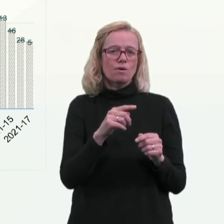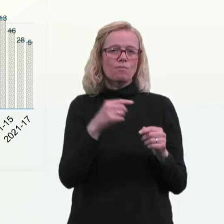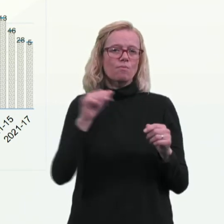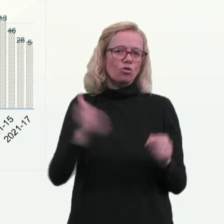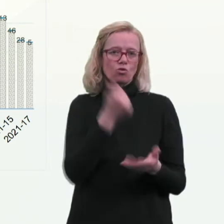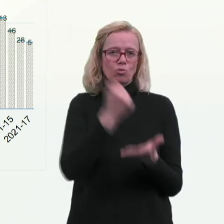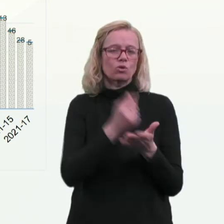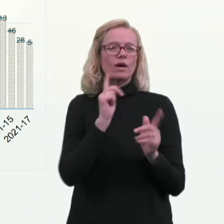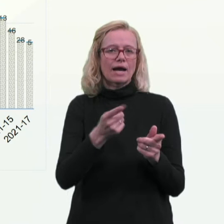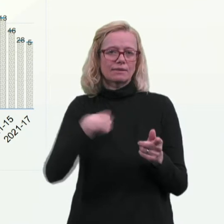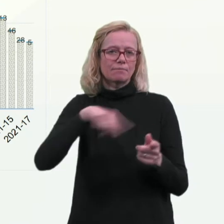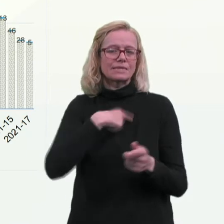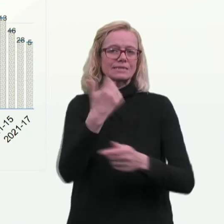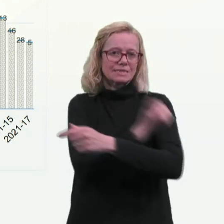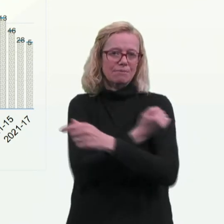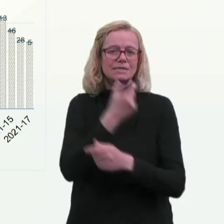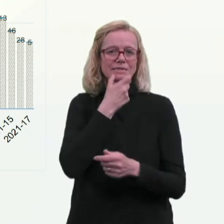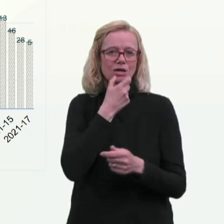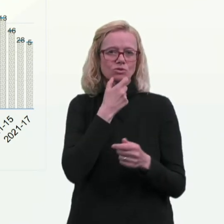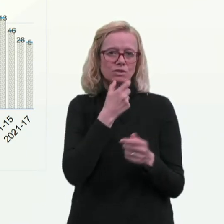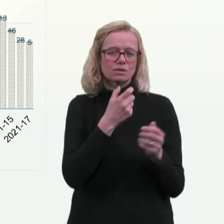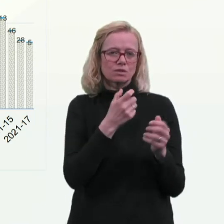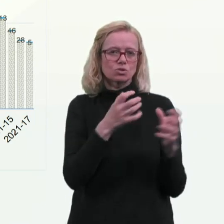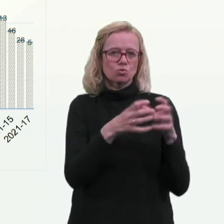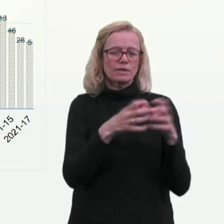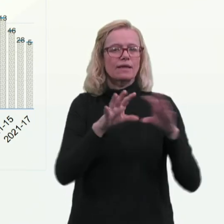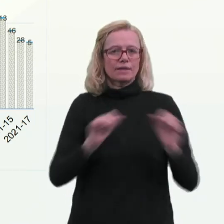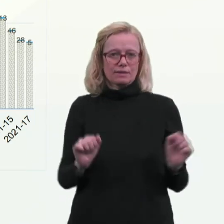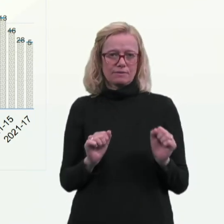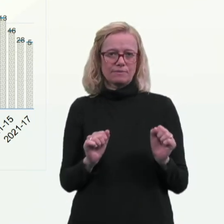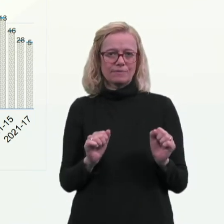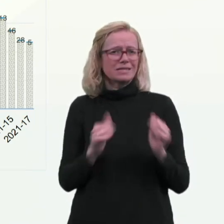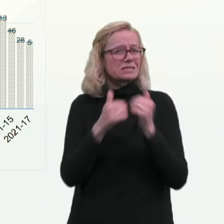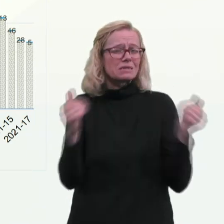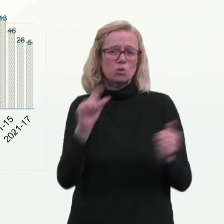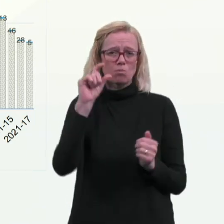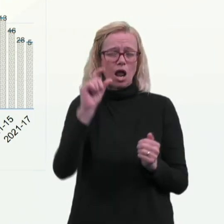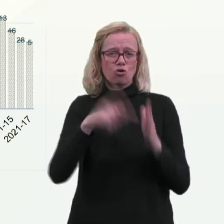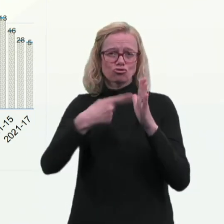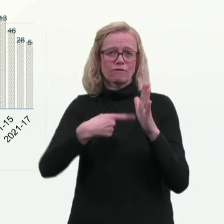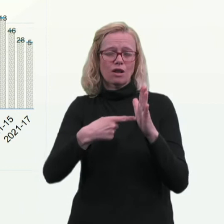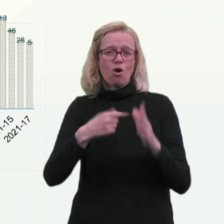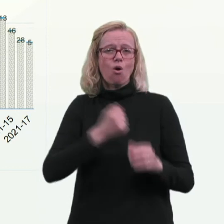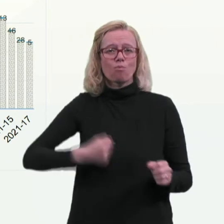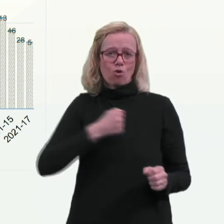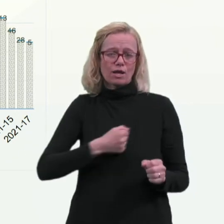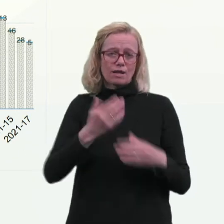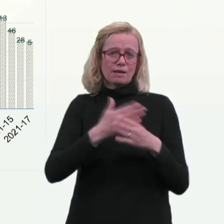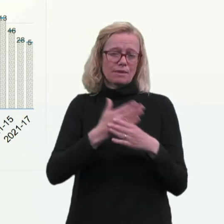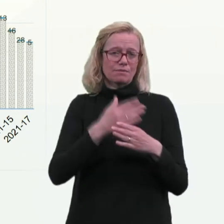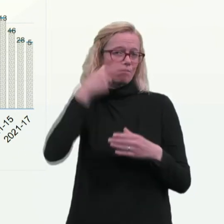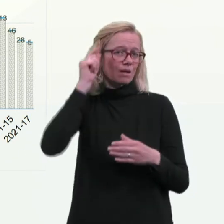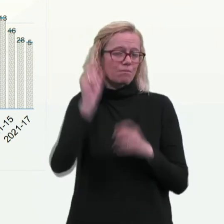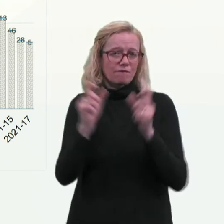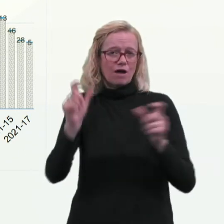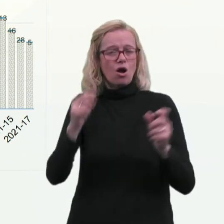cepljenjem v starostnih skupinah naredili, namreč izjemno malo število obolelih med